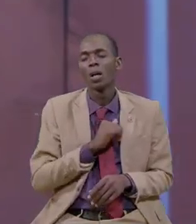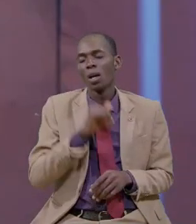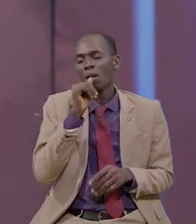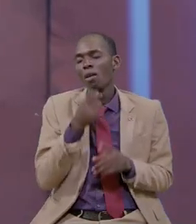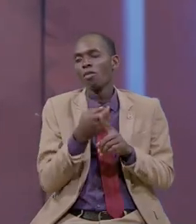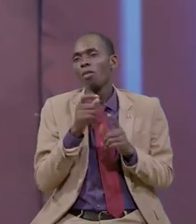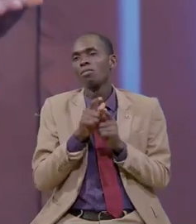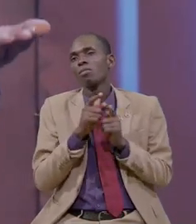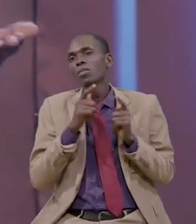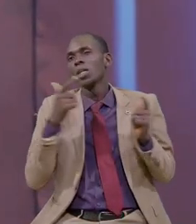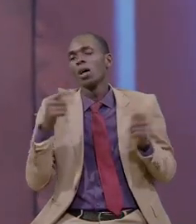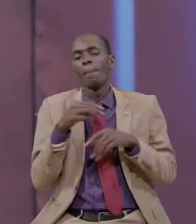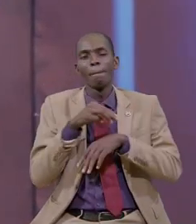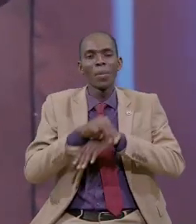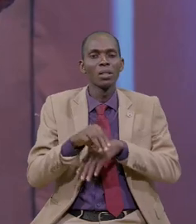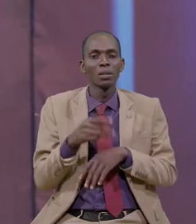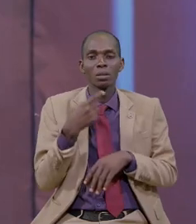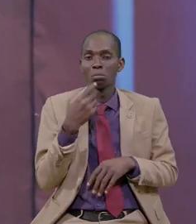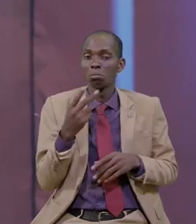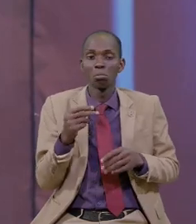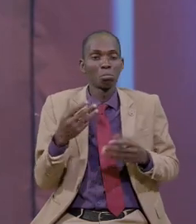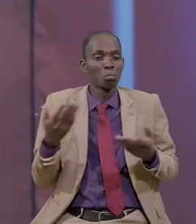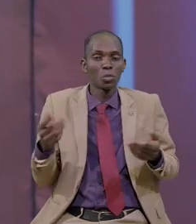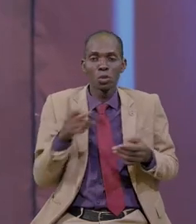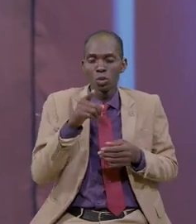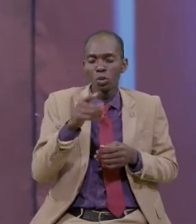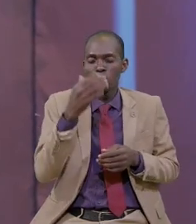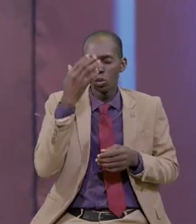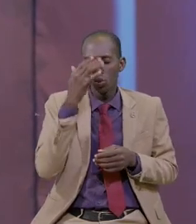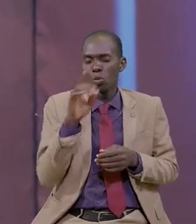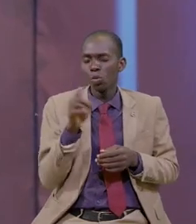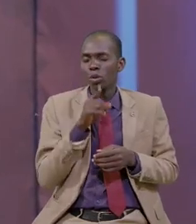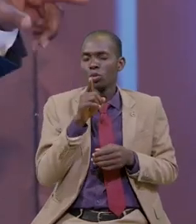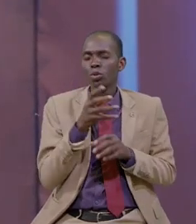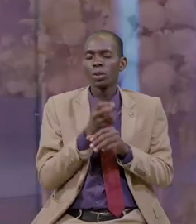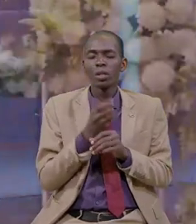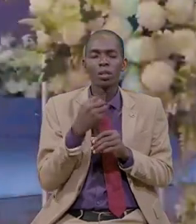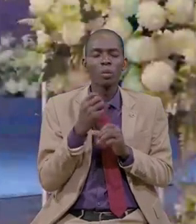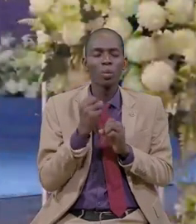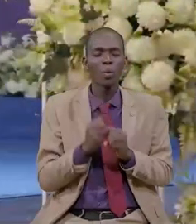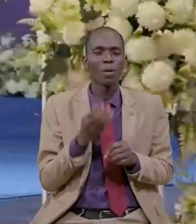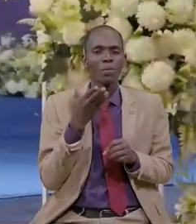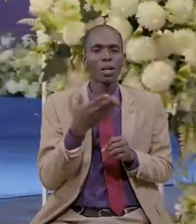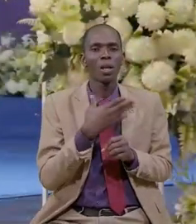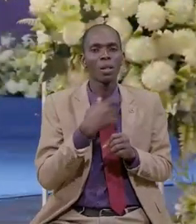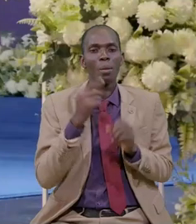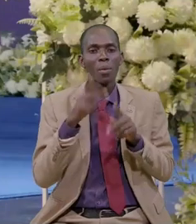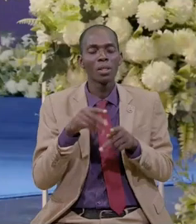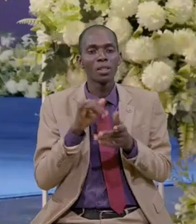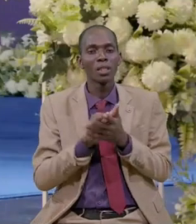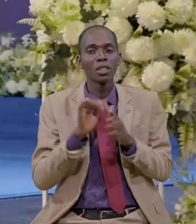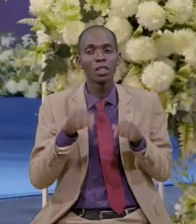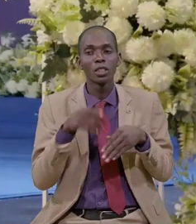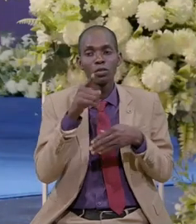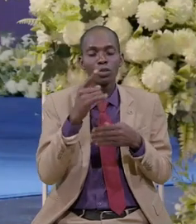dynamique. On dit non. Tu sais d'où tu as cette puissance, hein? Et la personne qui t'a donné cette puissance